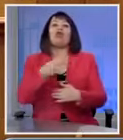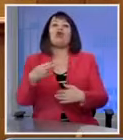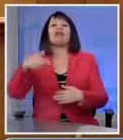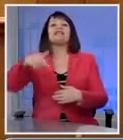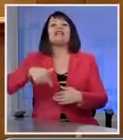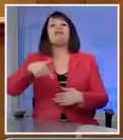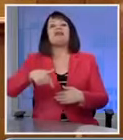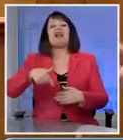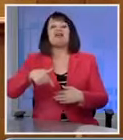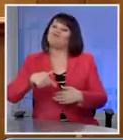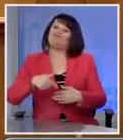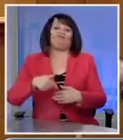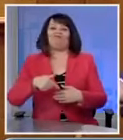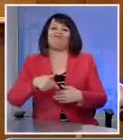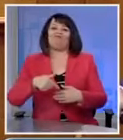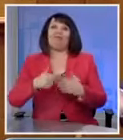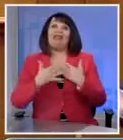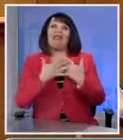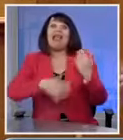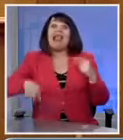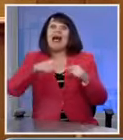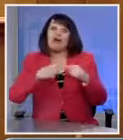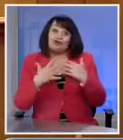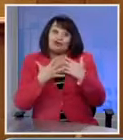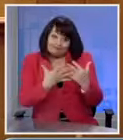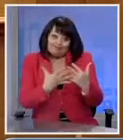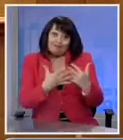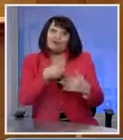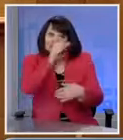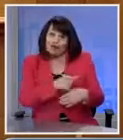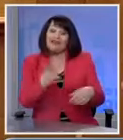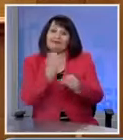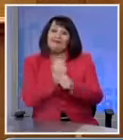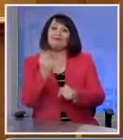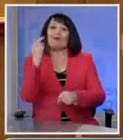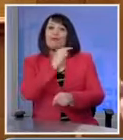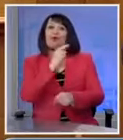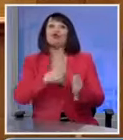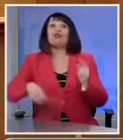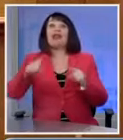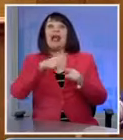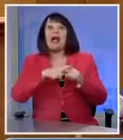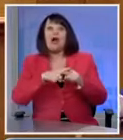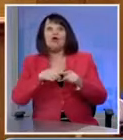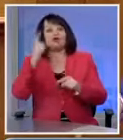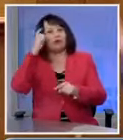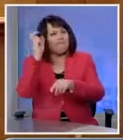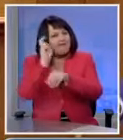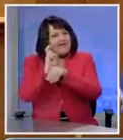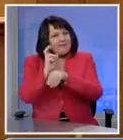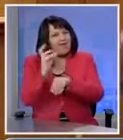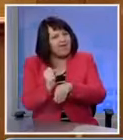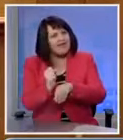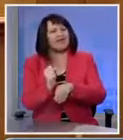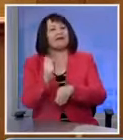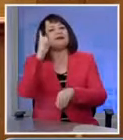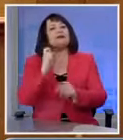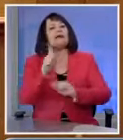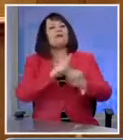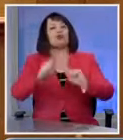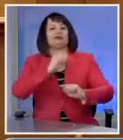Γεννηματά. Μόνο αν σας αγαπήσει ο λαός θα γίνεται πρωθυπουργός, κύριε Μητσοτάκη. Αλλά ο ελληνικός λαός έχει και μνήμη και γνωρίζει ποια